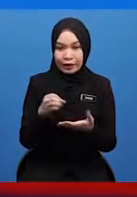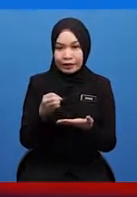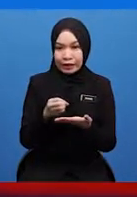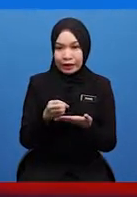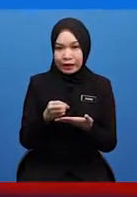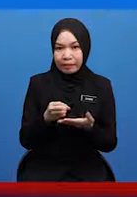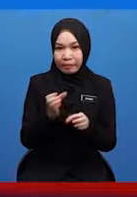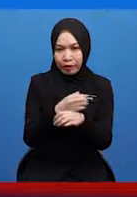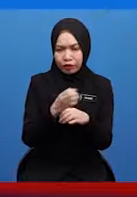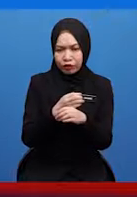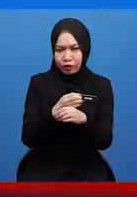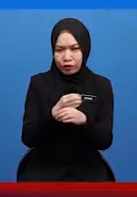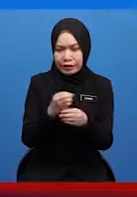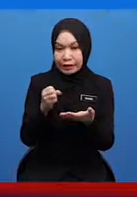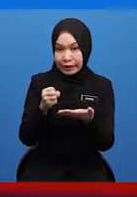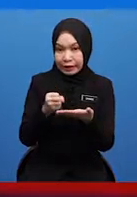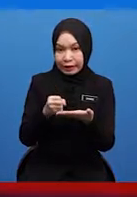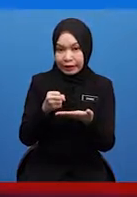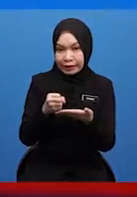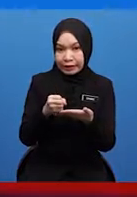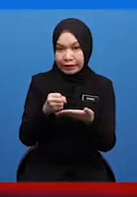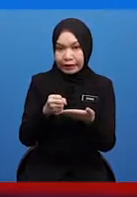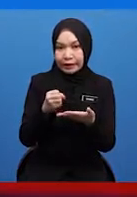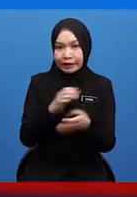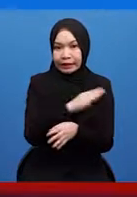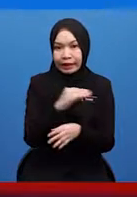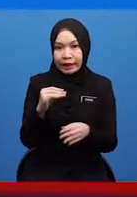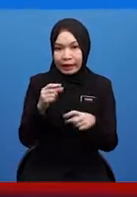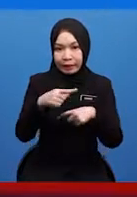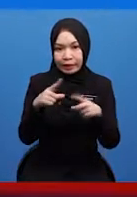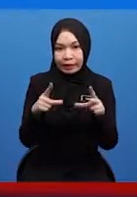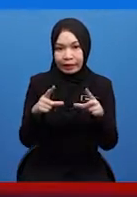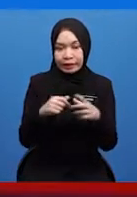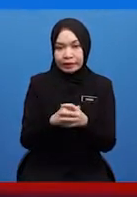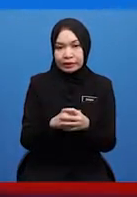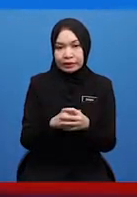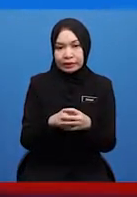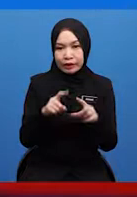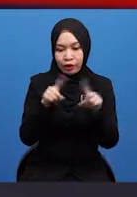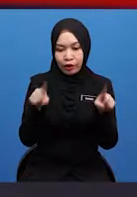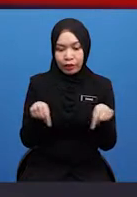dahulu untuk menetapkan bentuk silinder agar tidak berubah dari bentuk asal objek.